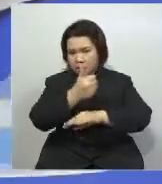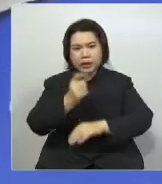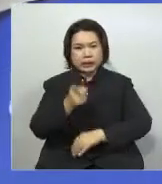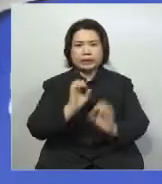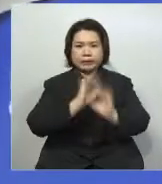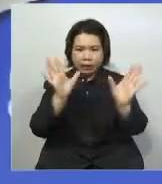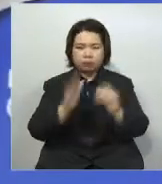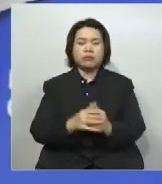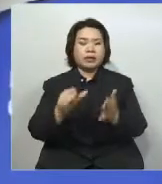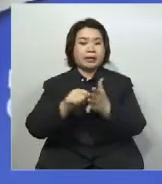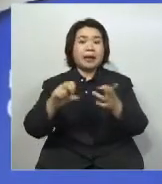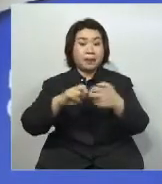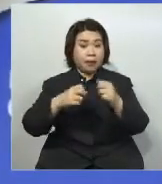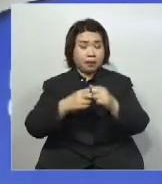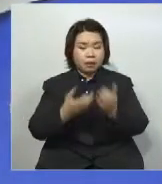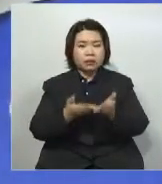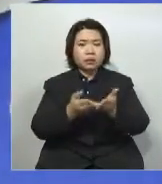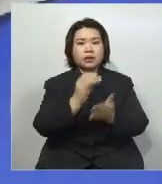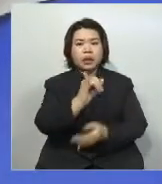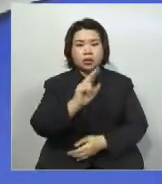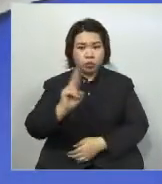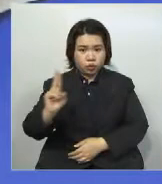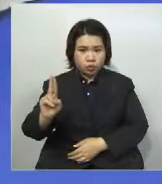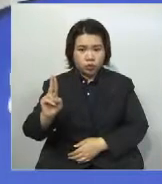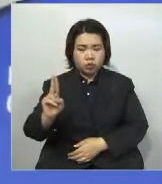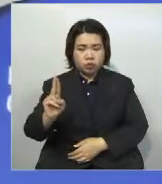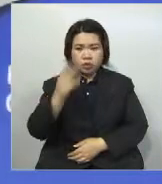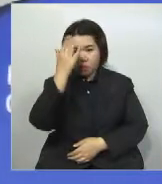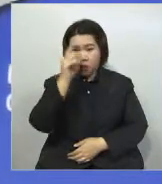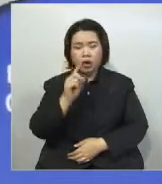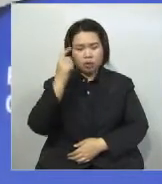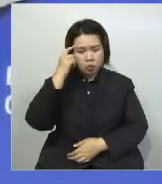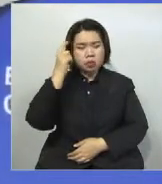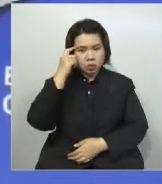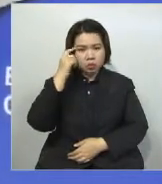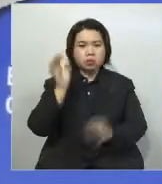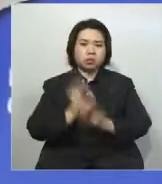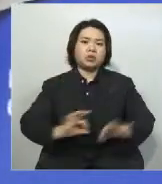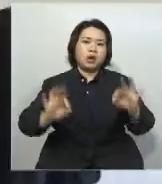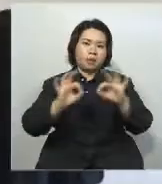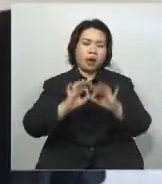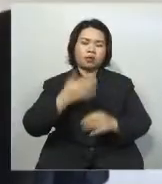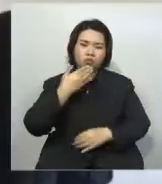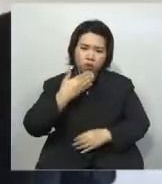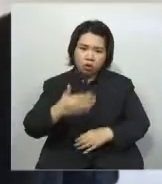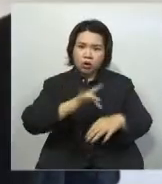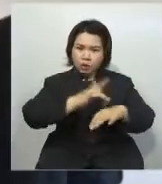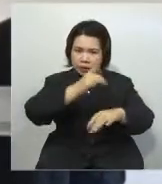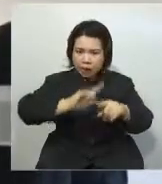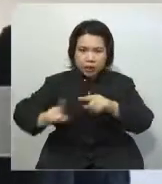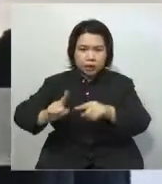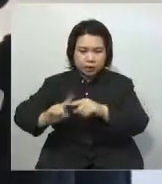ขจัดปัญหาการทำประมงไทยยูเพราะตระหนักดีถึงความจำเป็นที่จะต้องรักษาความยั่งยืนไม่เกินระดับ